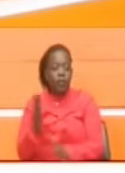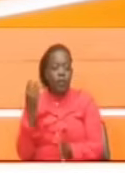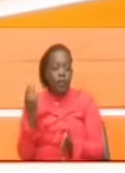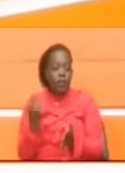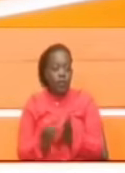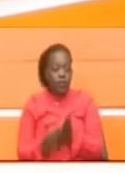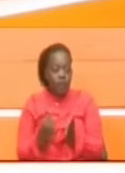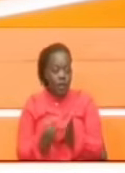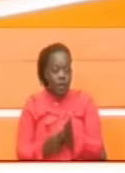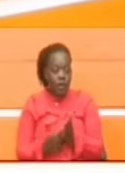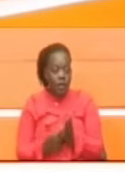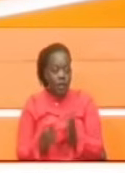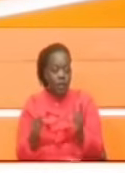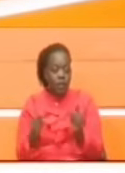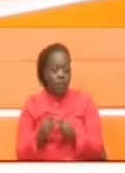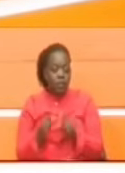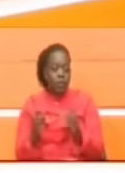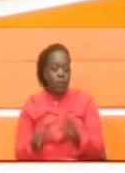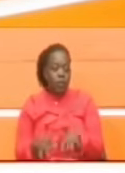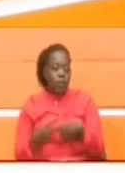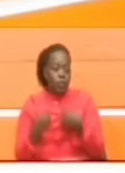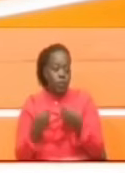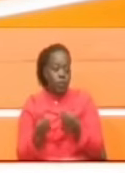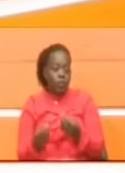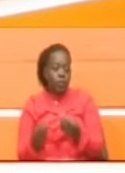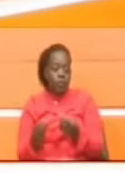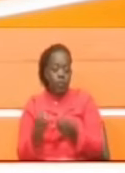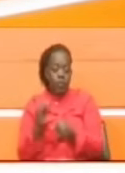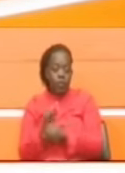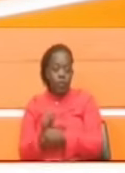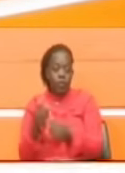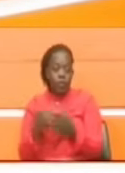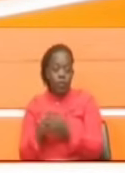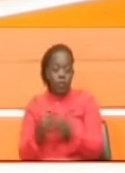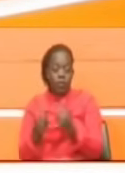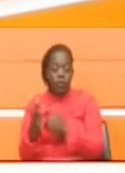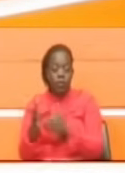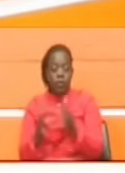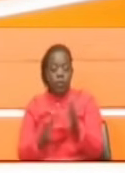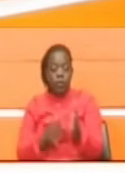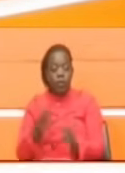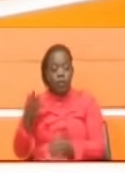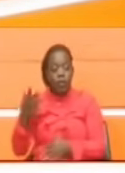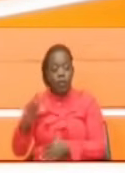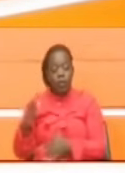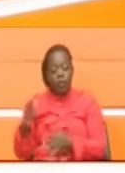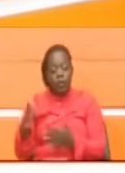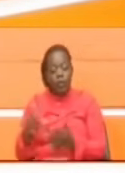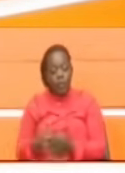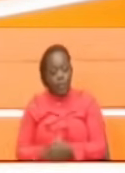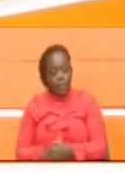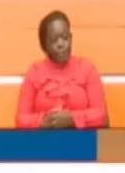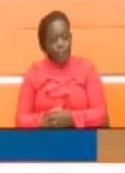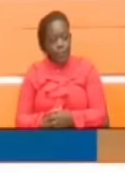Limited nga bano be batuusa n'okukola ku byuma ebirongoosa amazzi